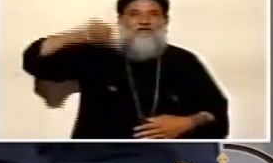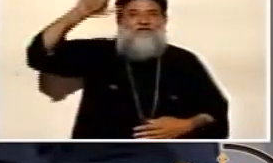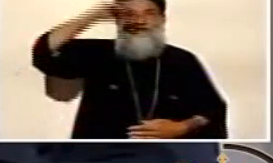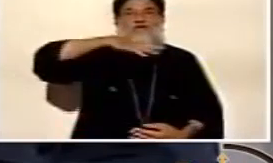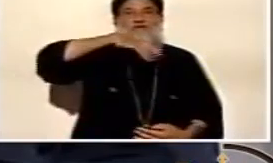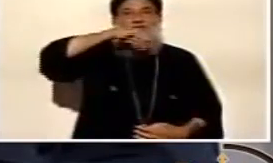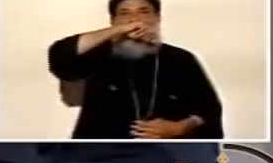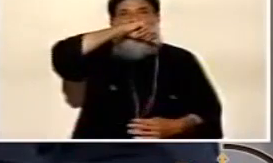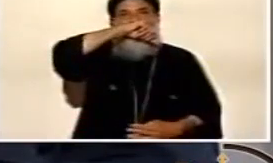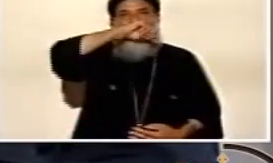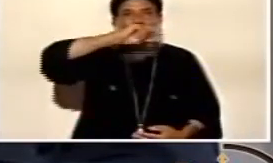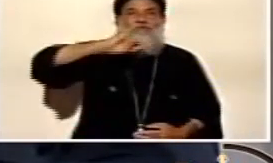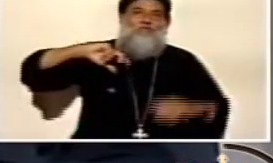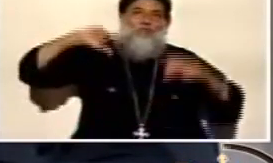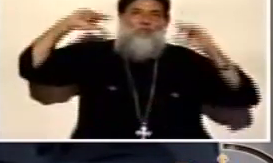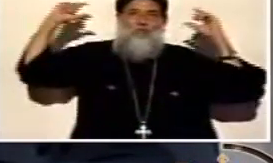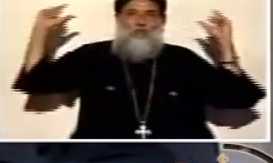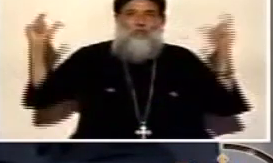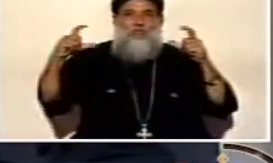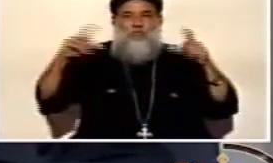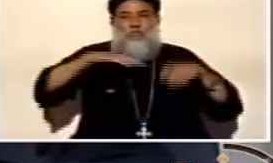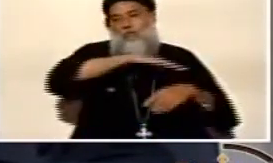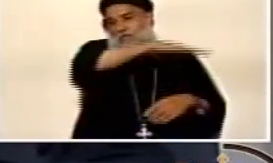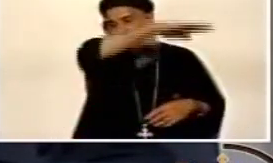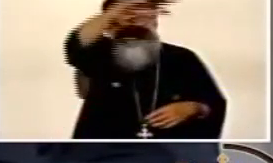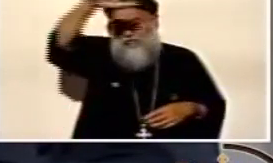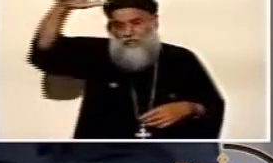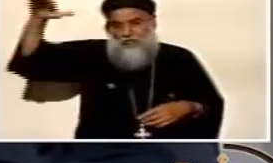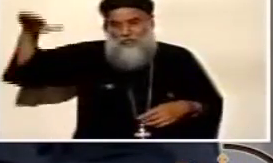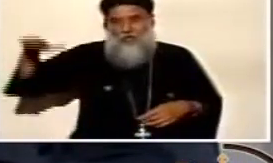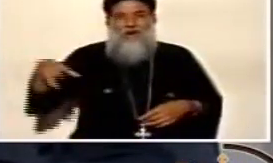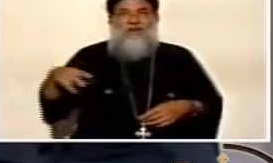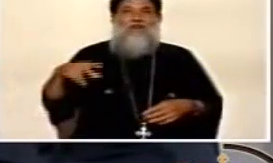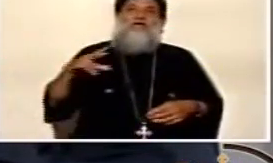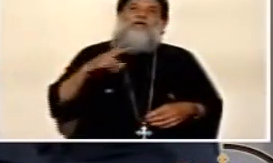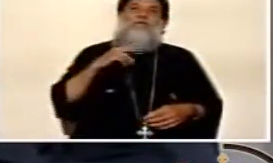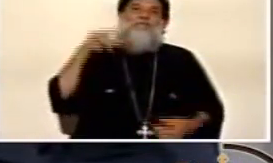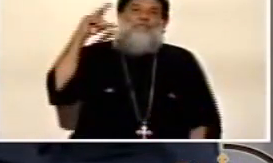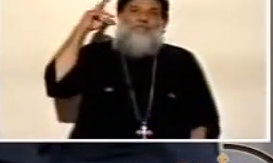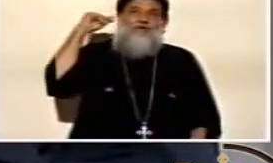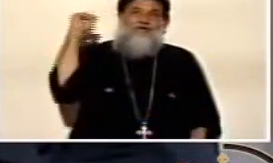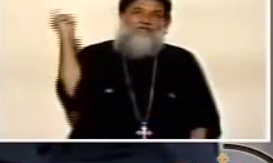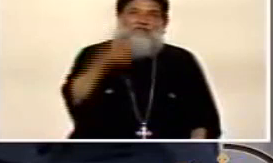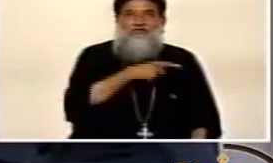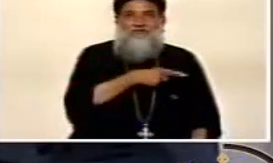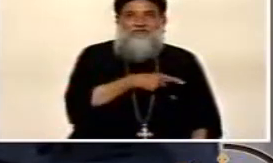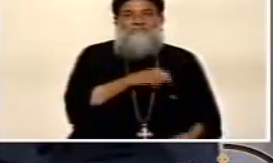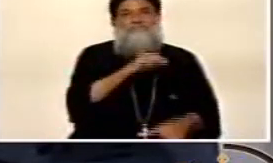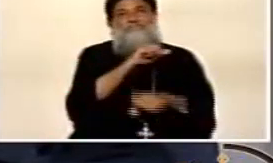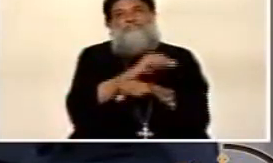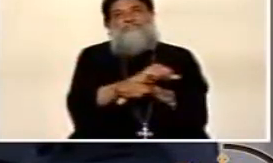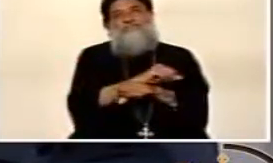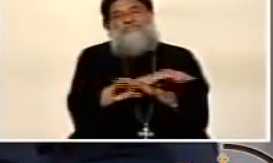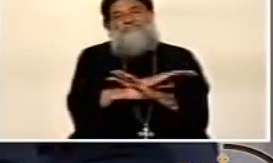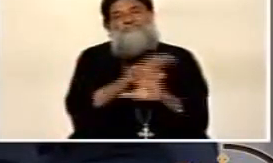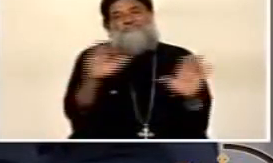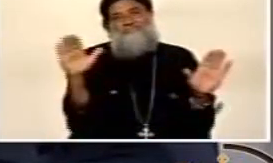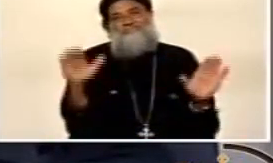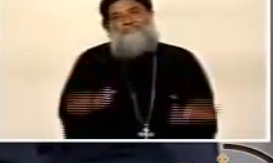والذين معه ودعوا المجمع وكل مشيخة بني إسرائيل فأرسلوا إلى الحبس يؤتى به.